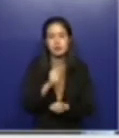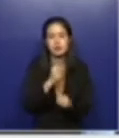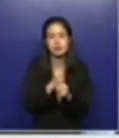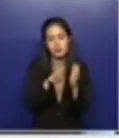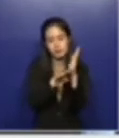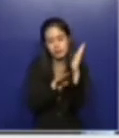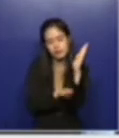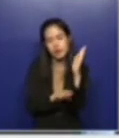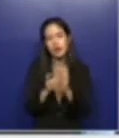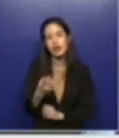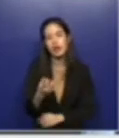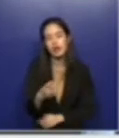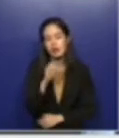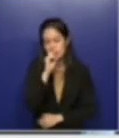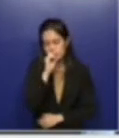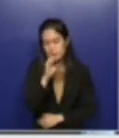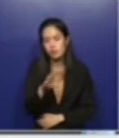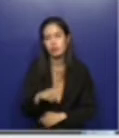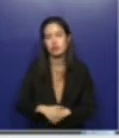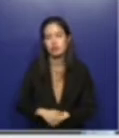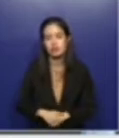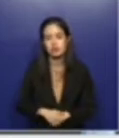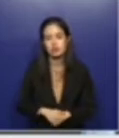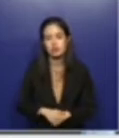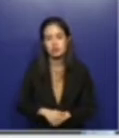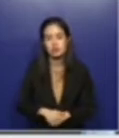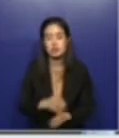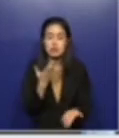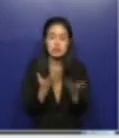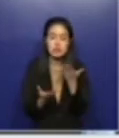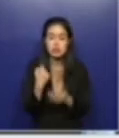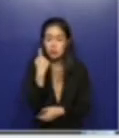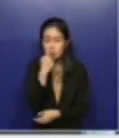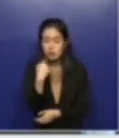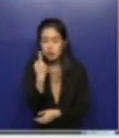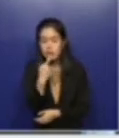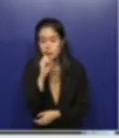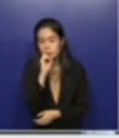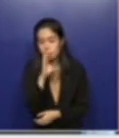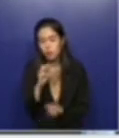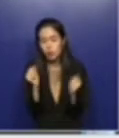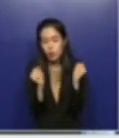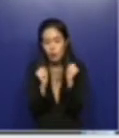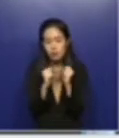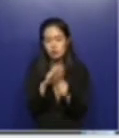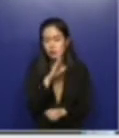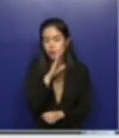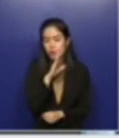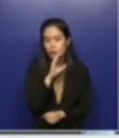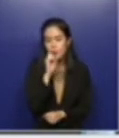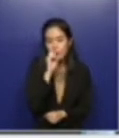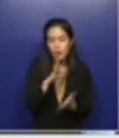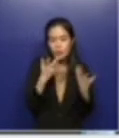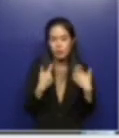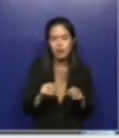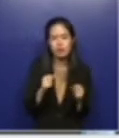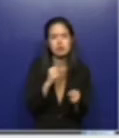ทำอ่ะหรือทำแล้วกลัวเขาจะปกครองไม่ได้กลัวจะควบคุมไม่